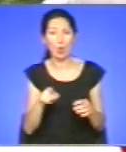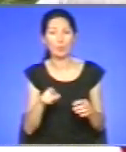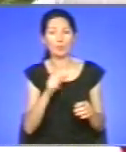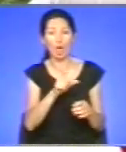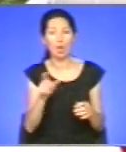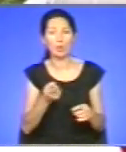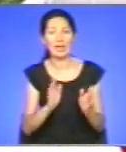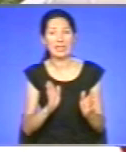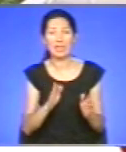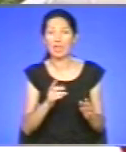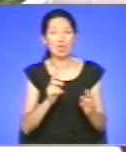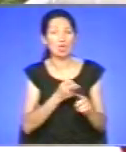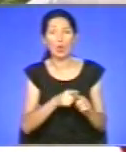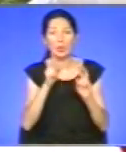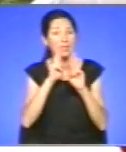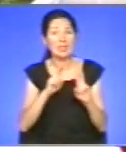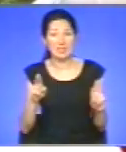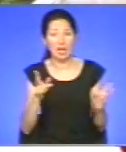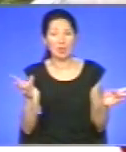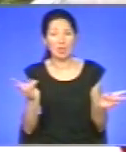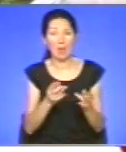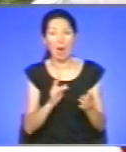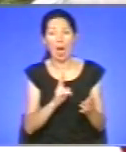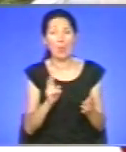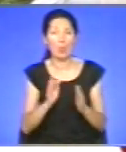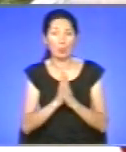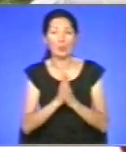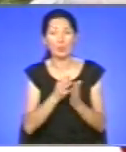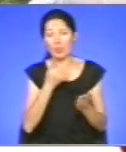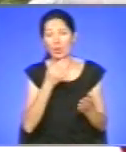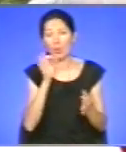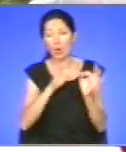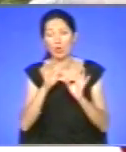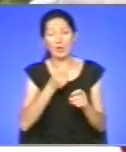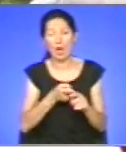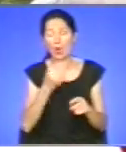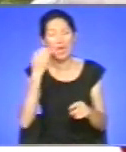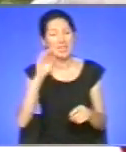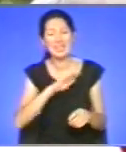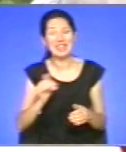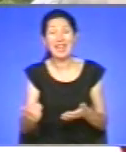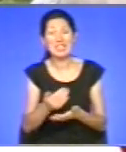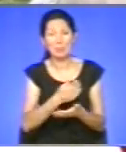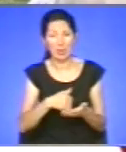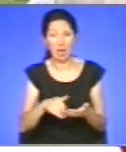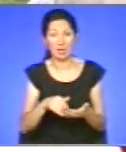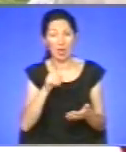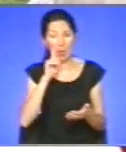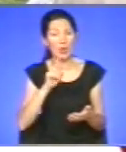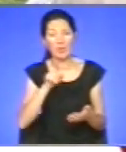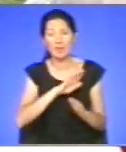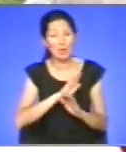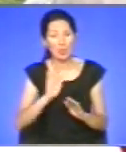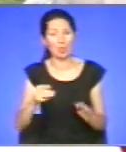люди, які цього не знають, потрібні або когось проконсультуватися, або краще їх не збирати до того часу, поки ви не будете